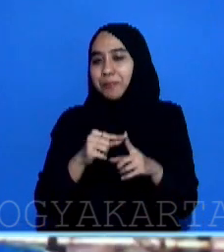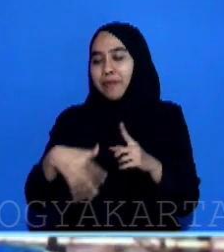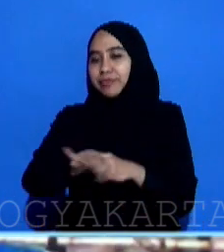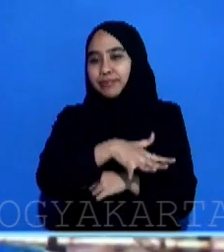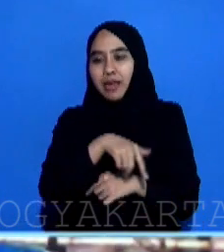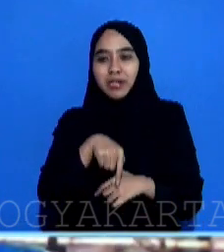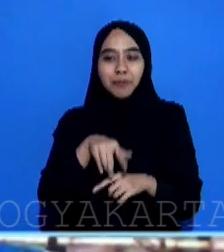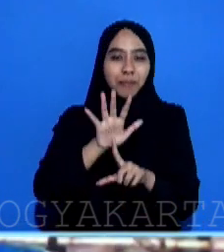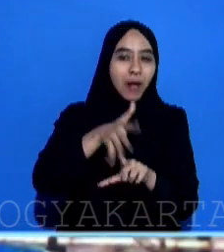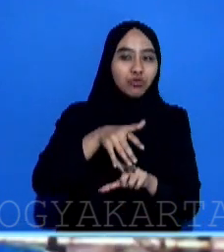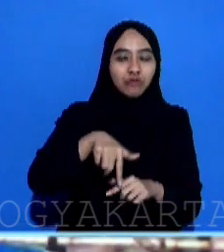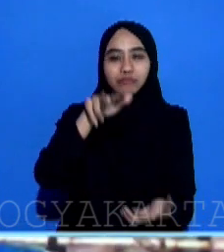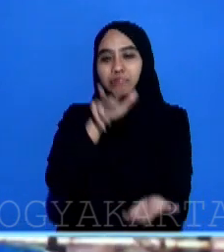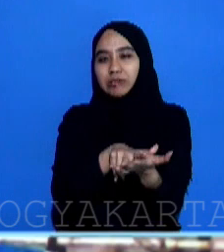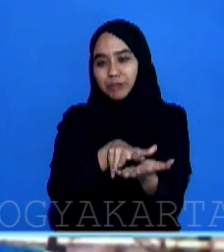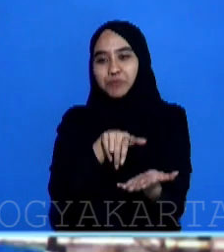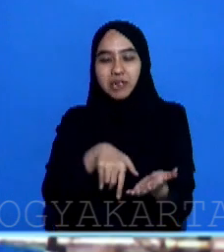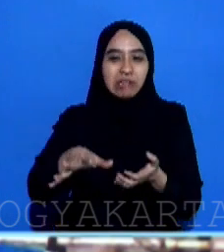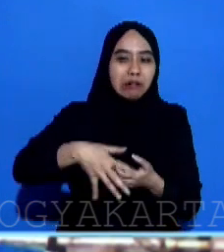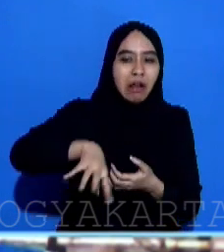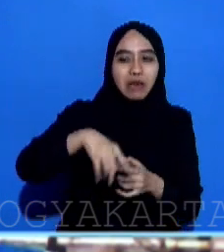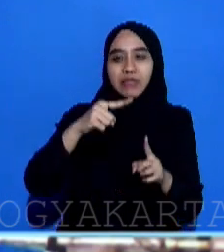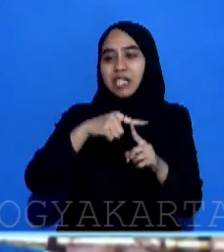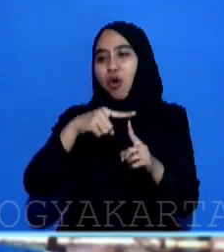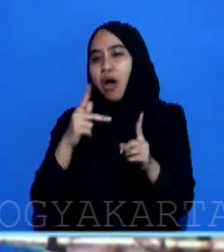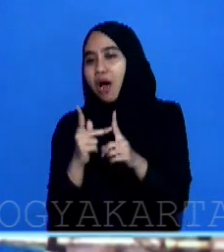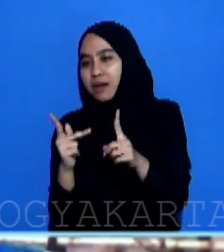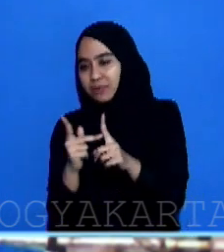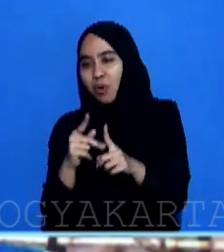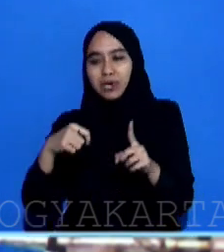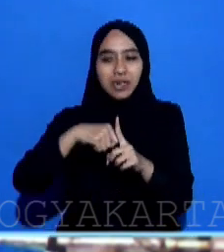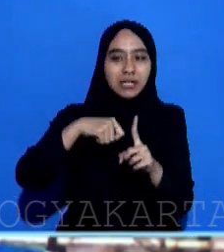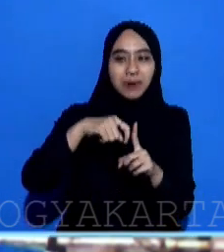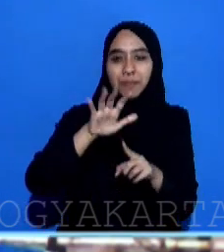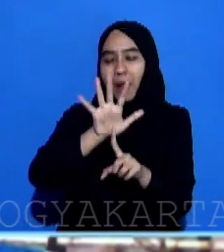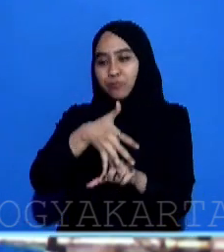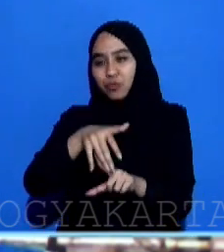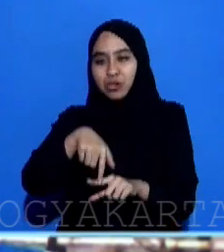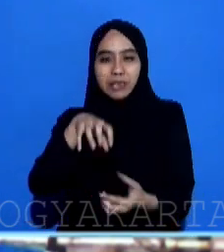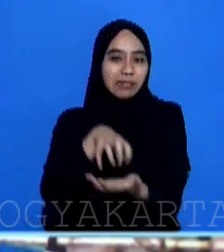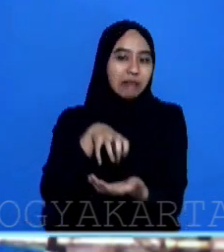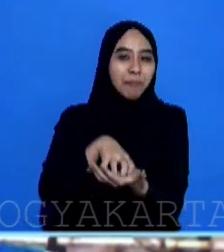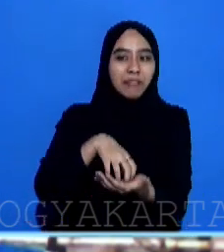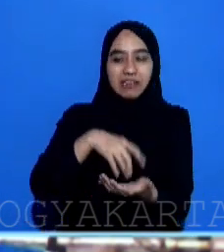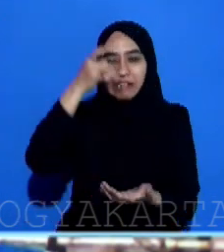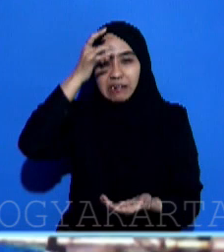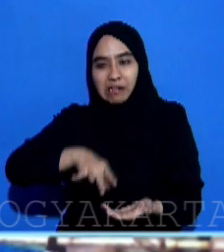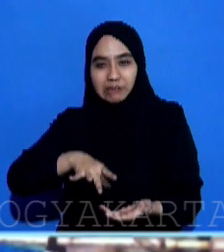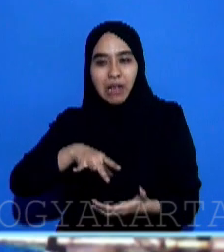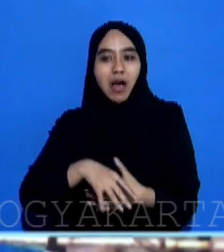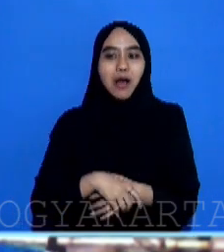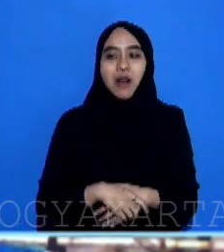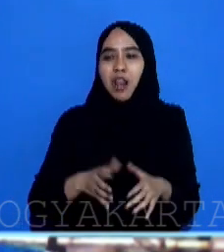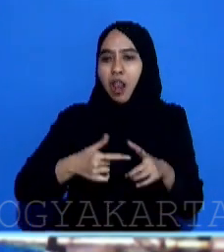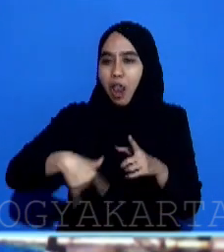Bantul menetapkan Kelurahan Tirto hargo Kretek Bantul sebagai Desa maritim pada tempat ini juga sebagai